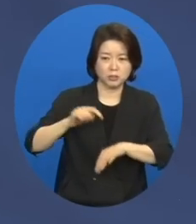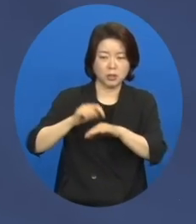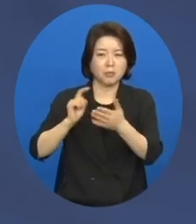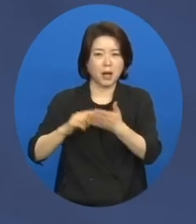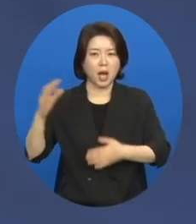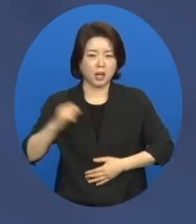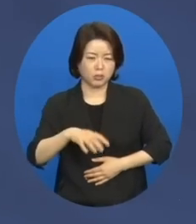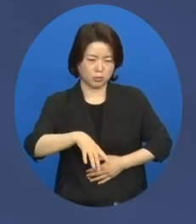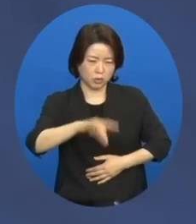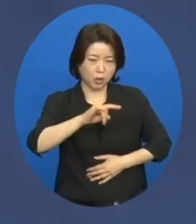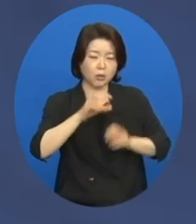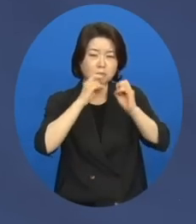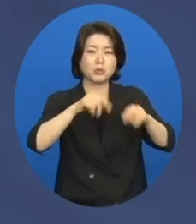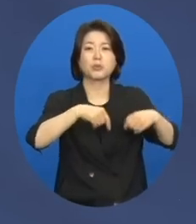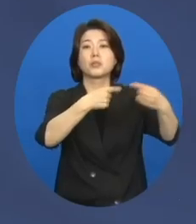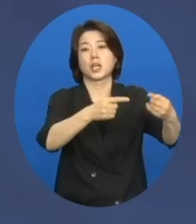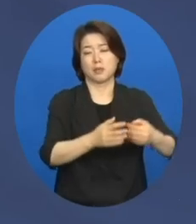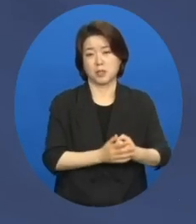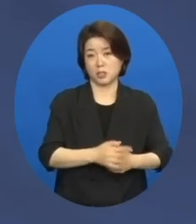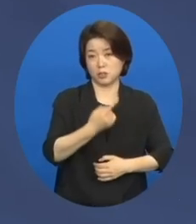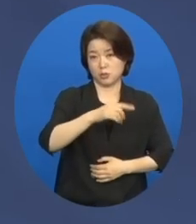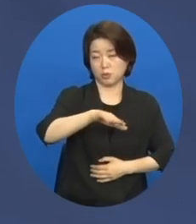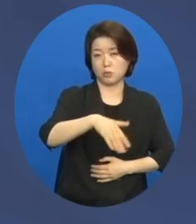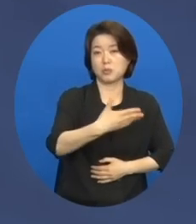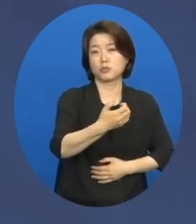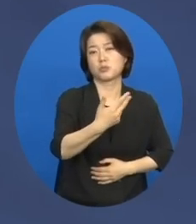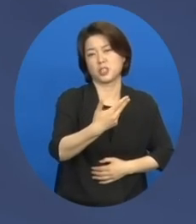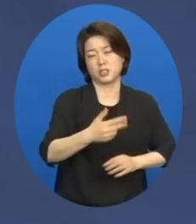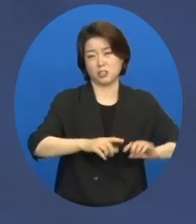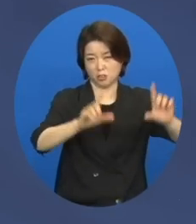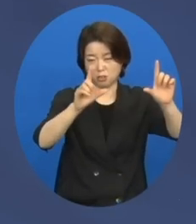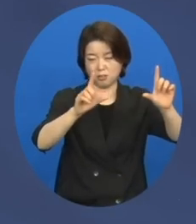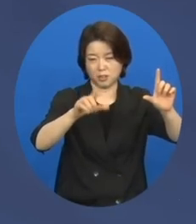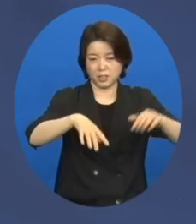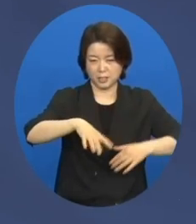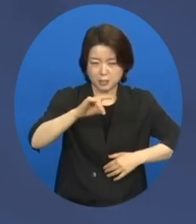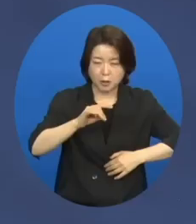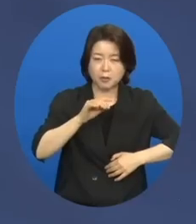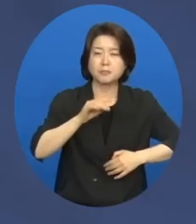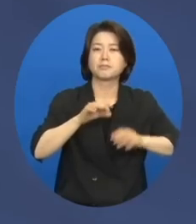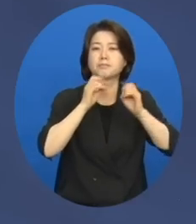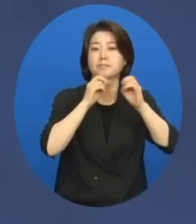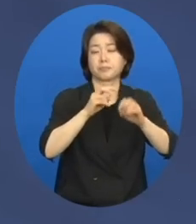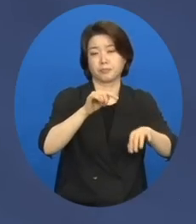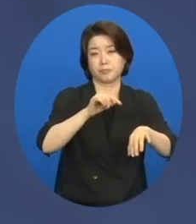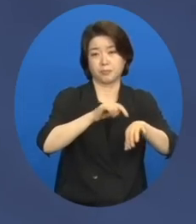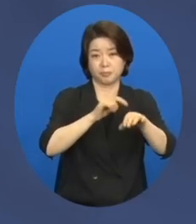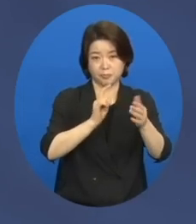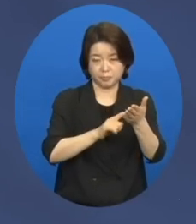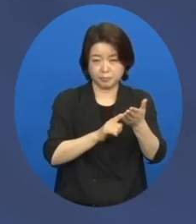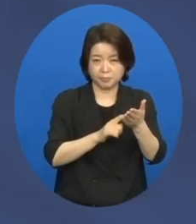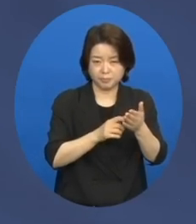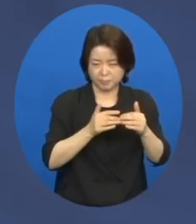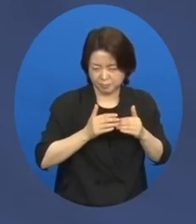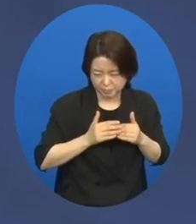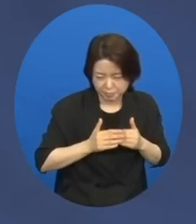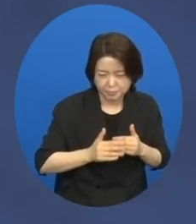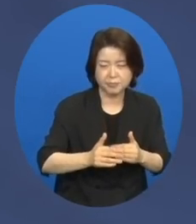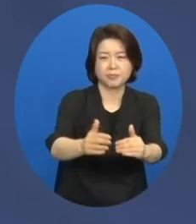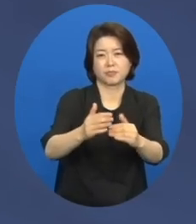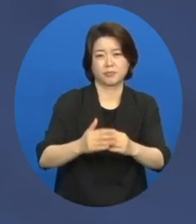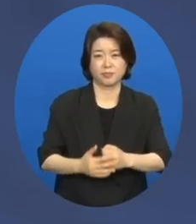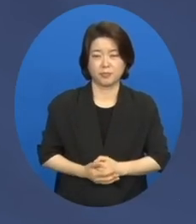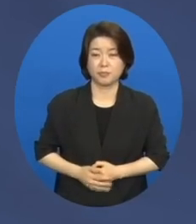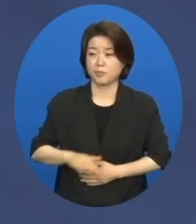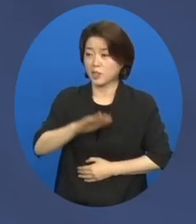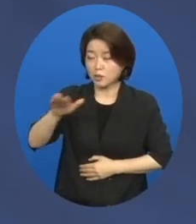했습니다. 1997년 첫 사역을 그렇게 출발을 했고 그 마음 변하지 않은 채로 순종을 했으니 나름